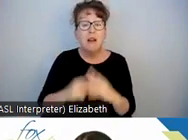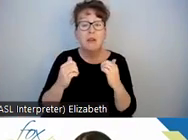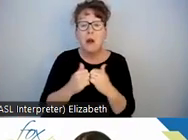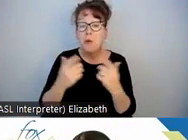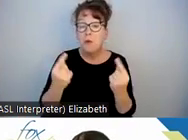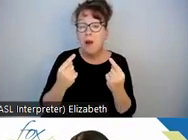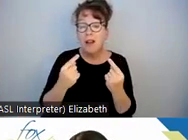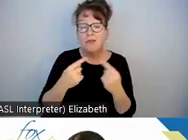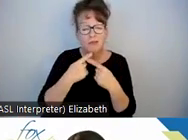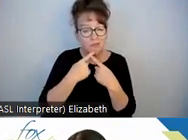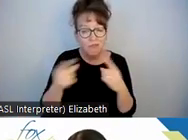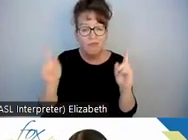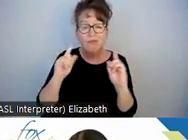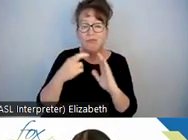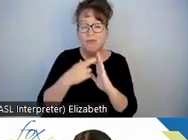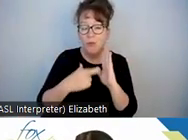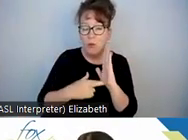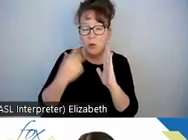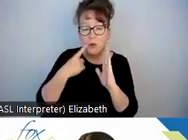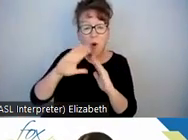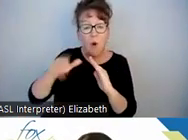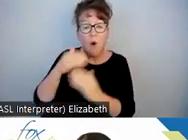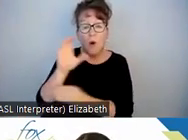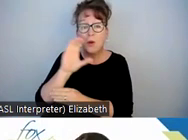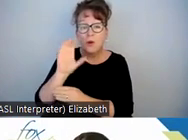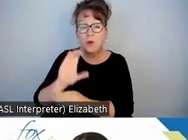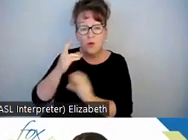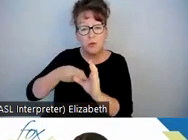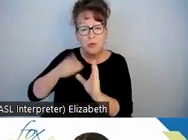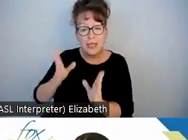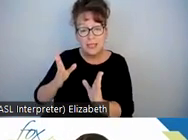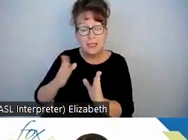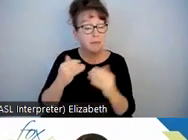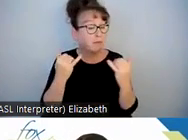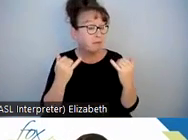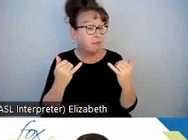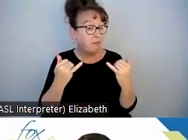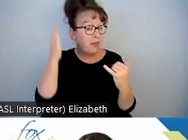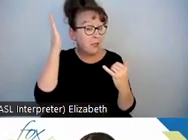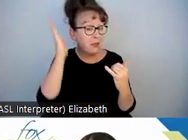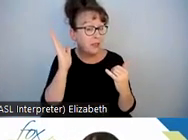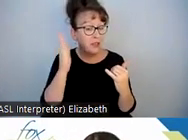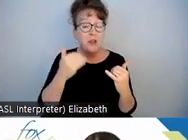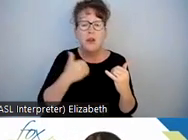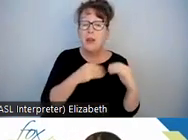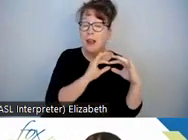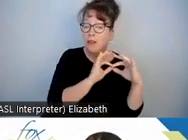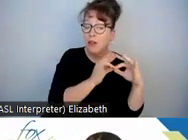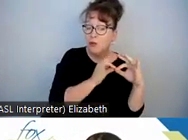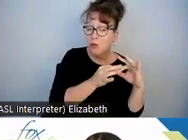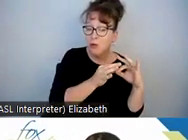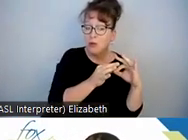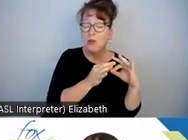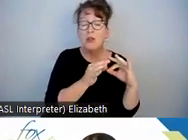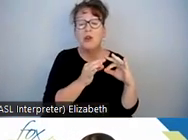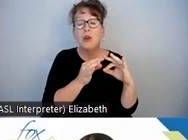sẽ nêu ra một số cái điểm mà chúng ta cần đi qua như là hậu cần, phần phiên dịch này chúng ta